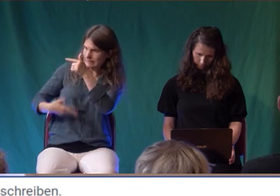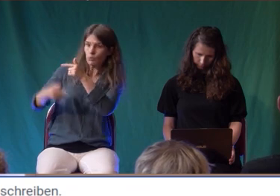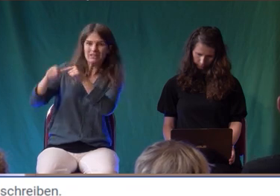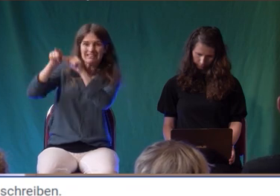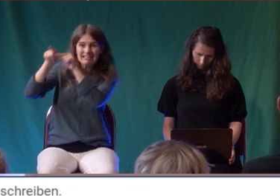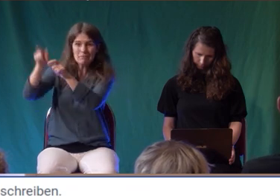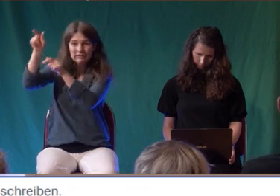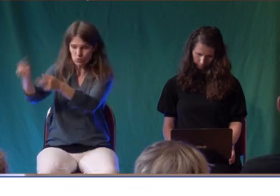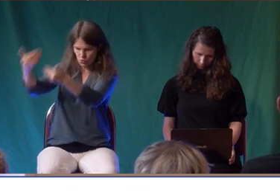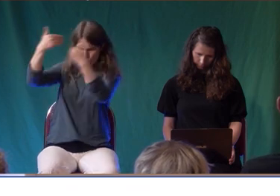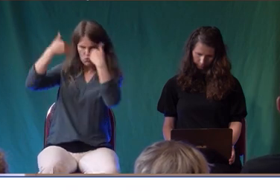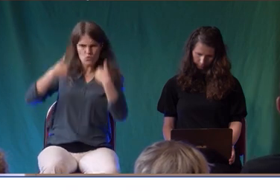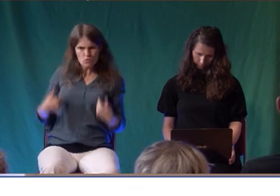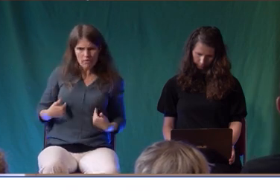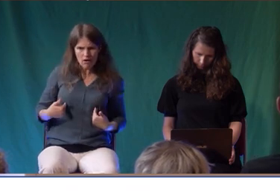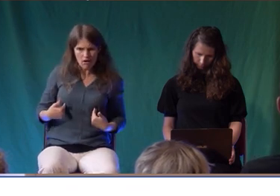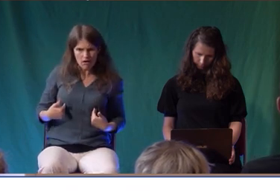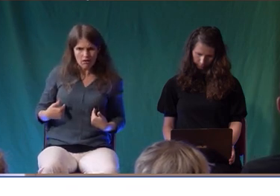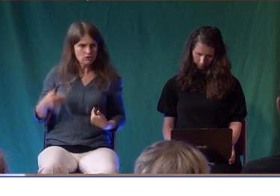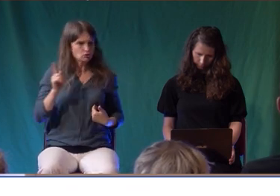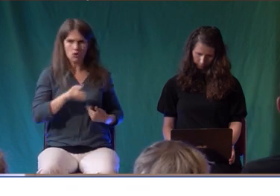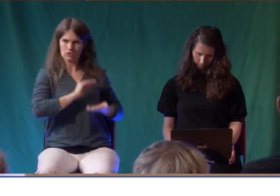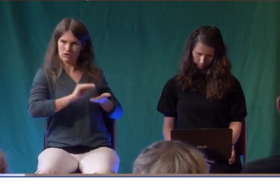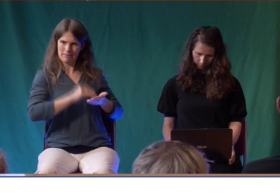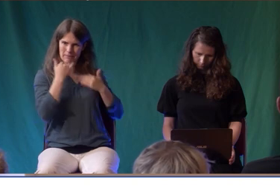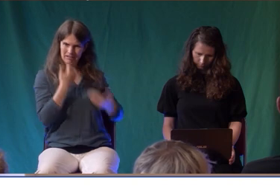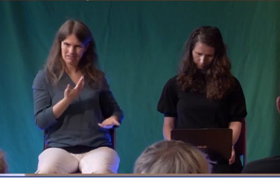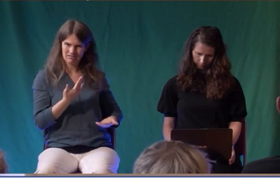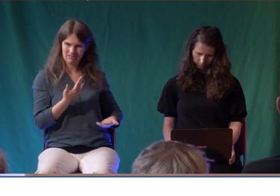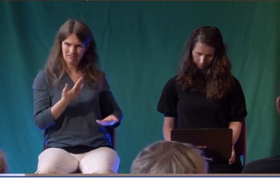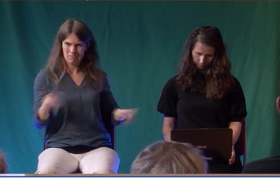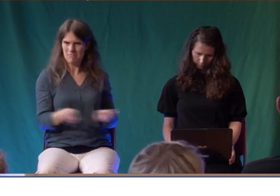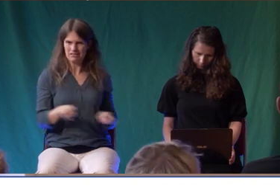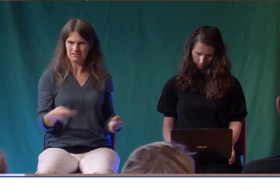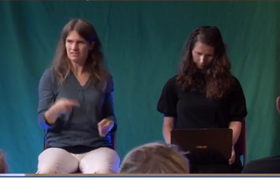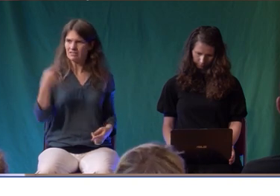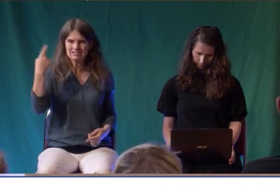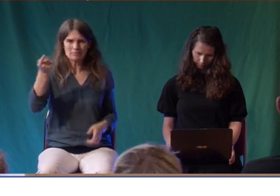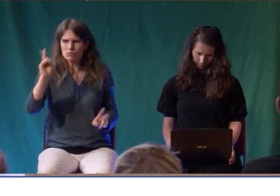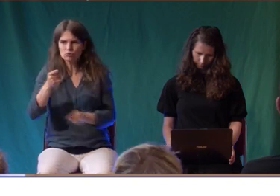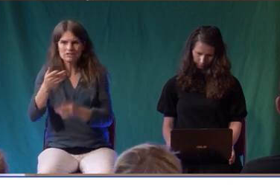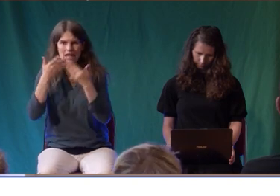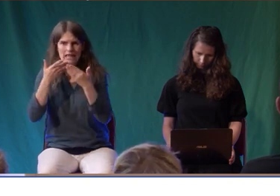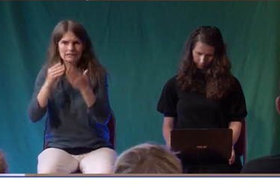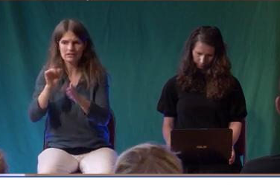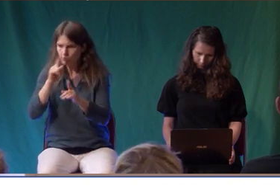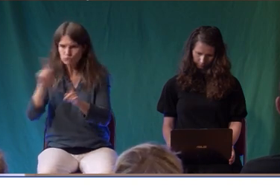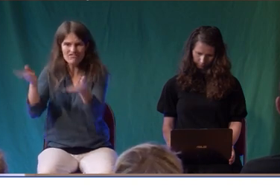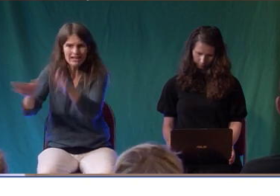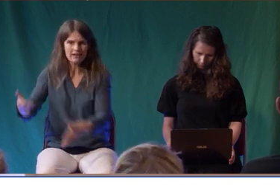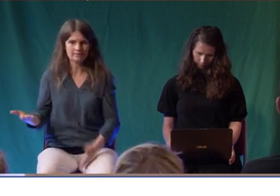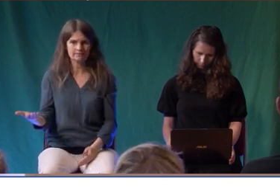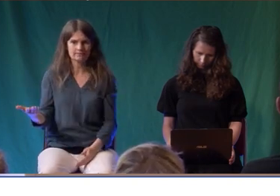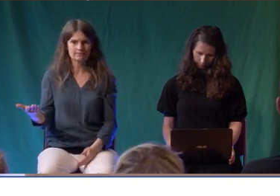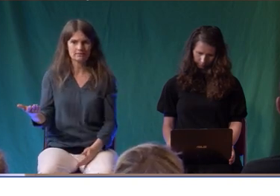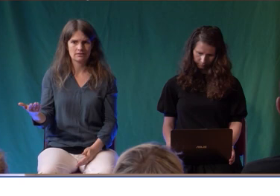a muss die nicht mal lesen und schreiben können weil sie es nicht qualifiziert auch der Anbieter kann nicht Berichte über mich schreiben weil das